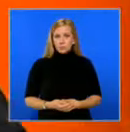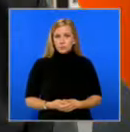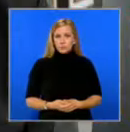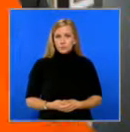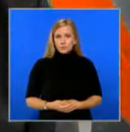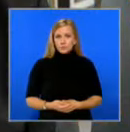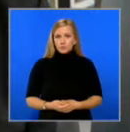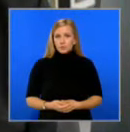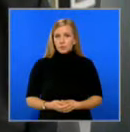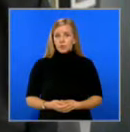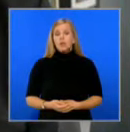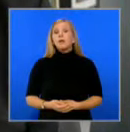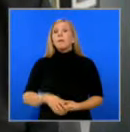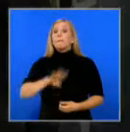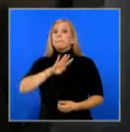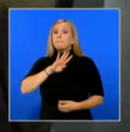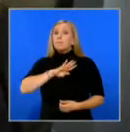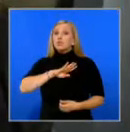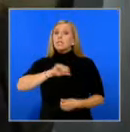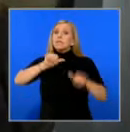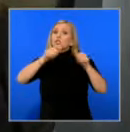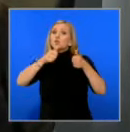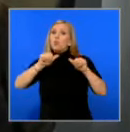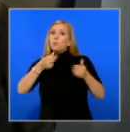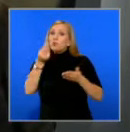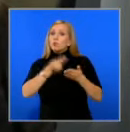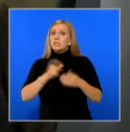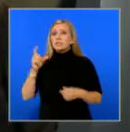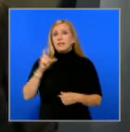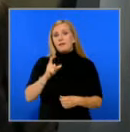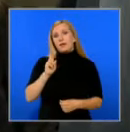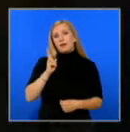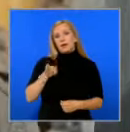повече отиде известният скулптор и художник ставри